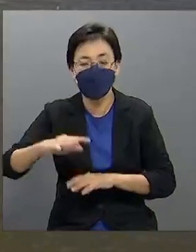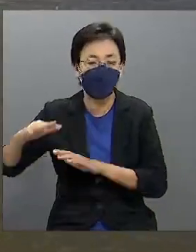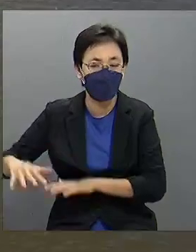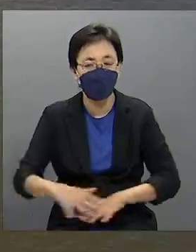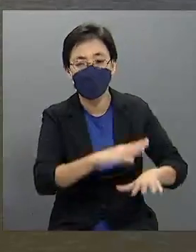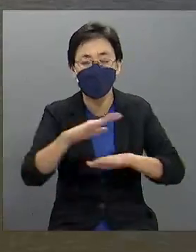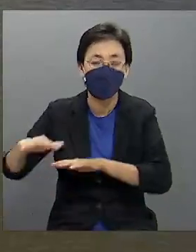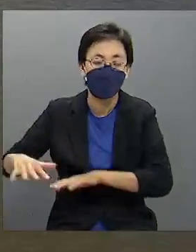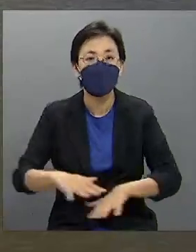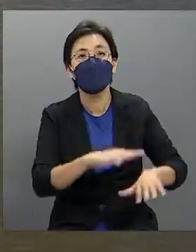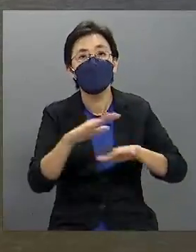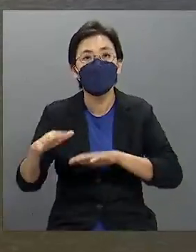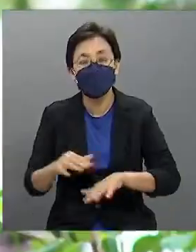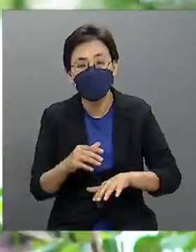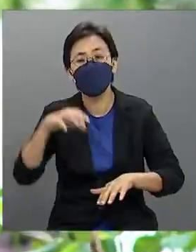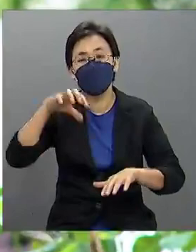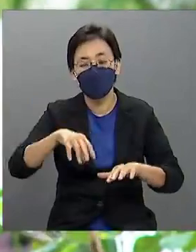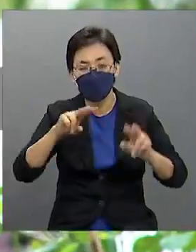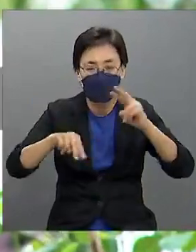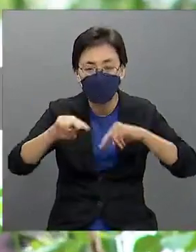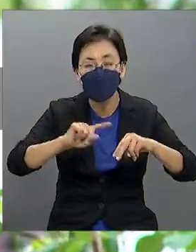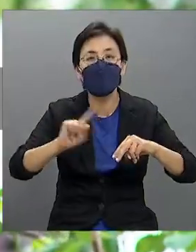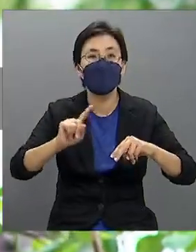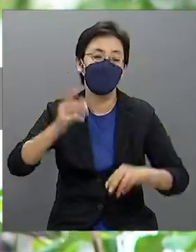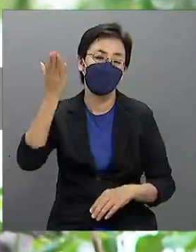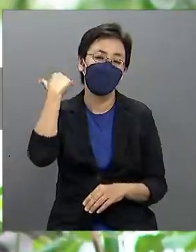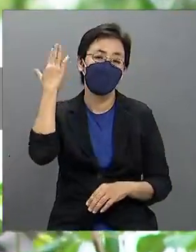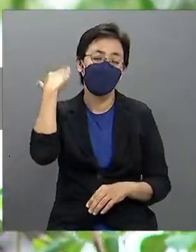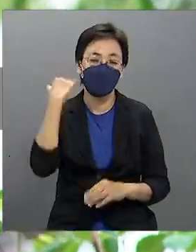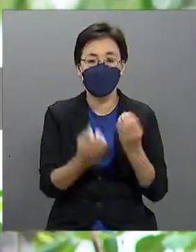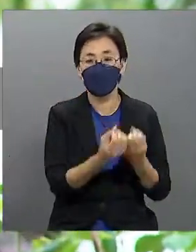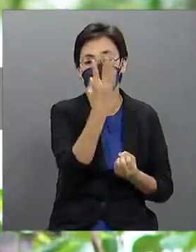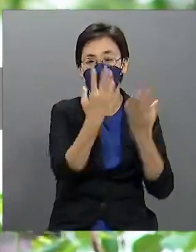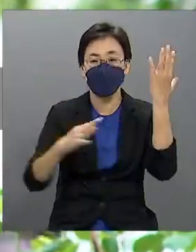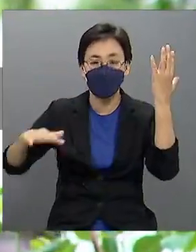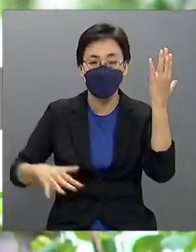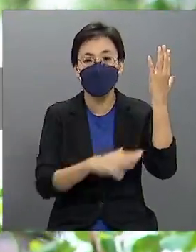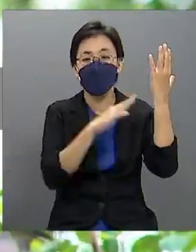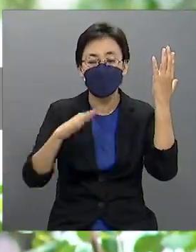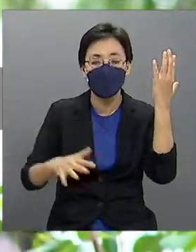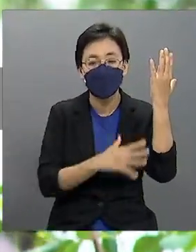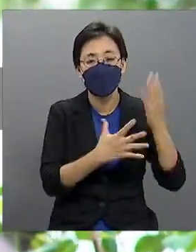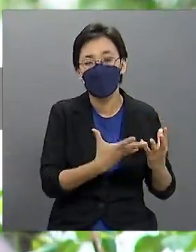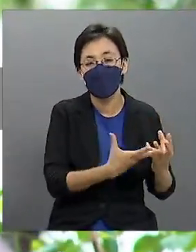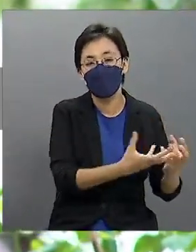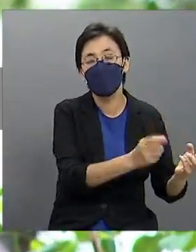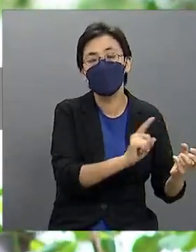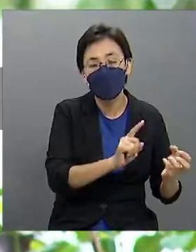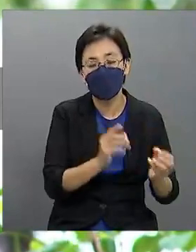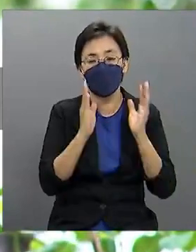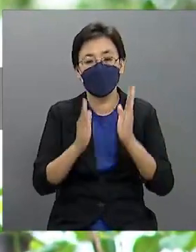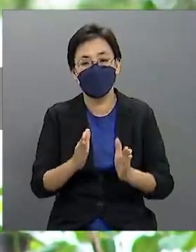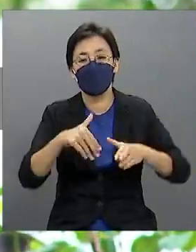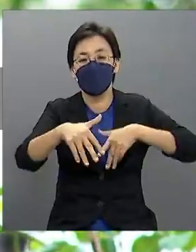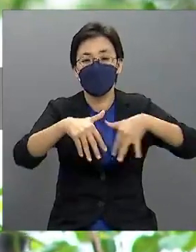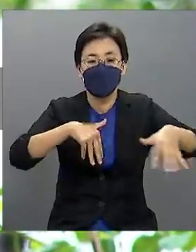นัป่าชายเลนไปในอดีตป่ชายเลนในอดีตที่ถกทำลายส่ใหญ่ก็หรือนักธรกิจ โลง